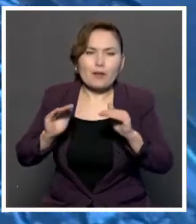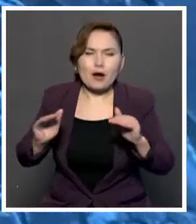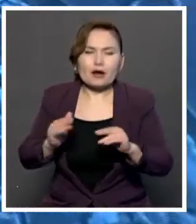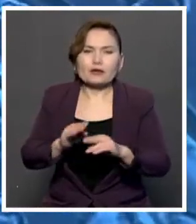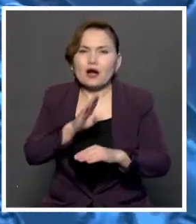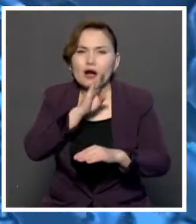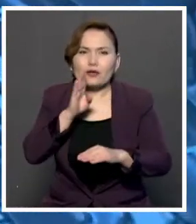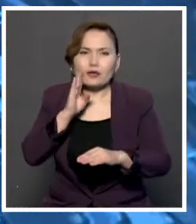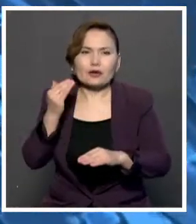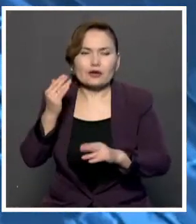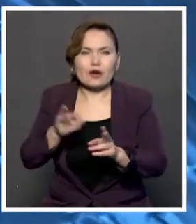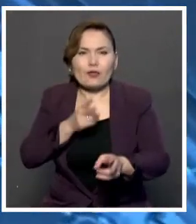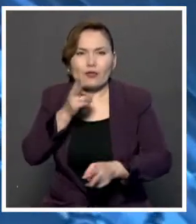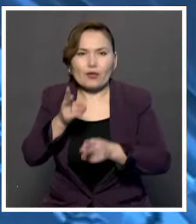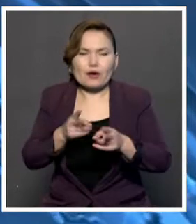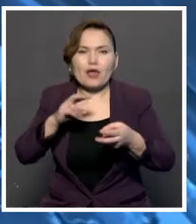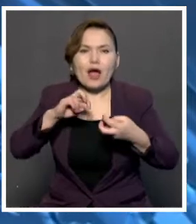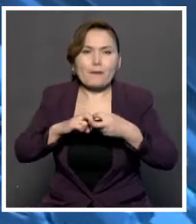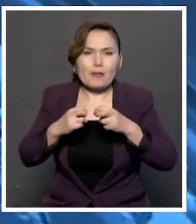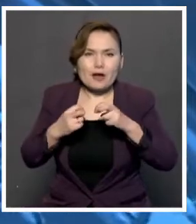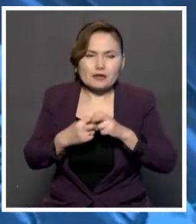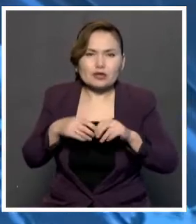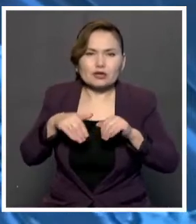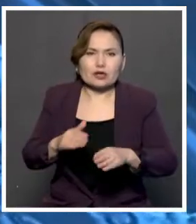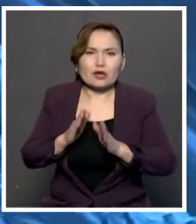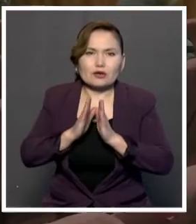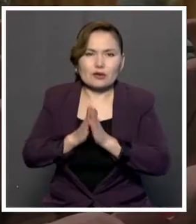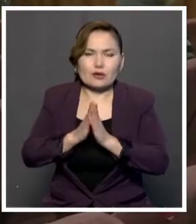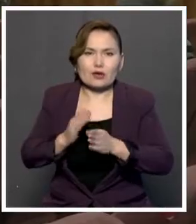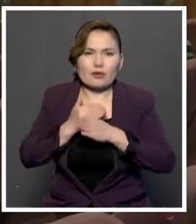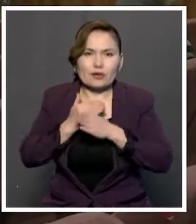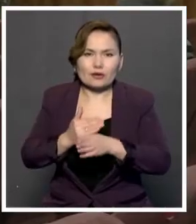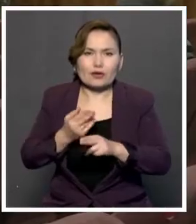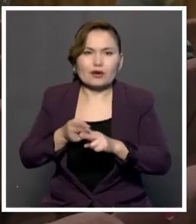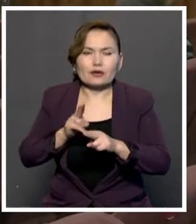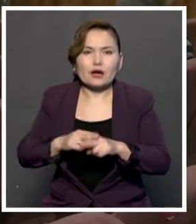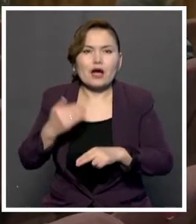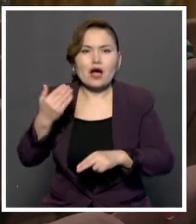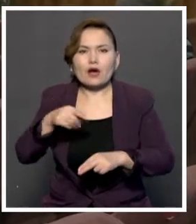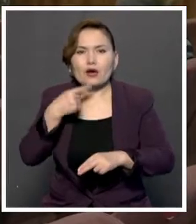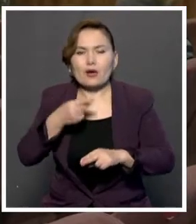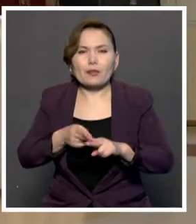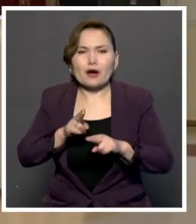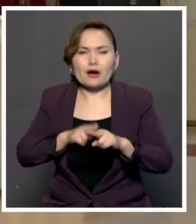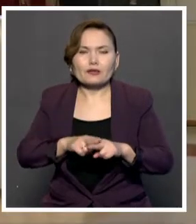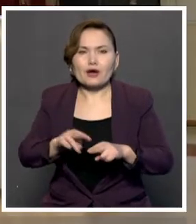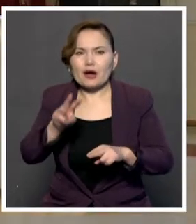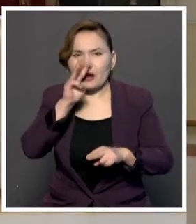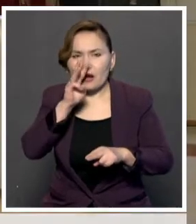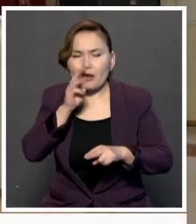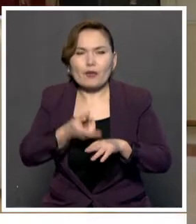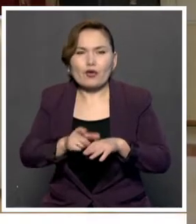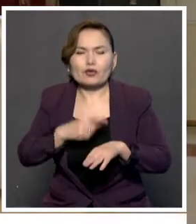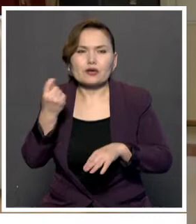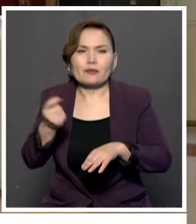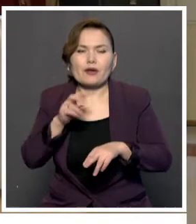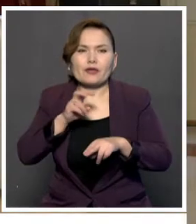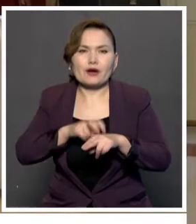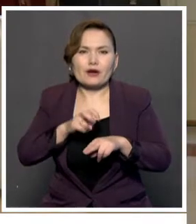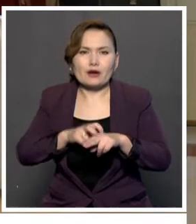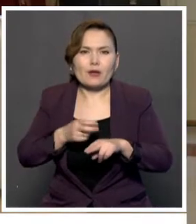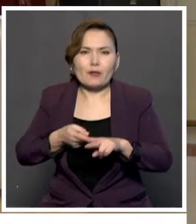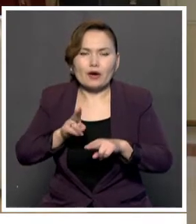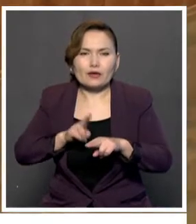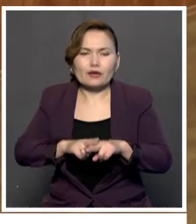биліктен осы мәселелерді шешіп беруді сұрап, шағымдарын жеткізді. Олардың айтуынша, еңбекақысы аз, дәрігерлер ақылы